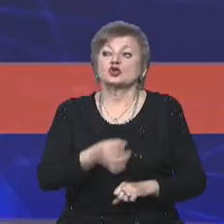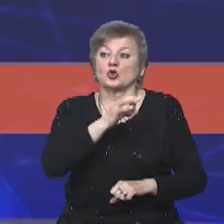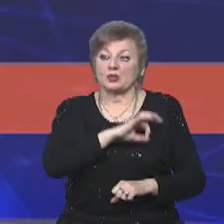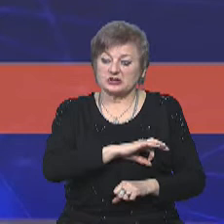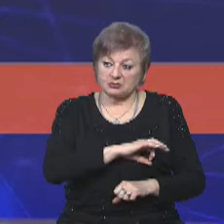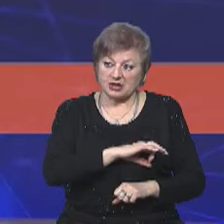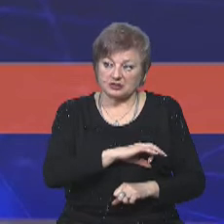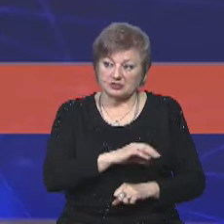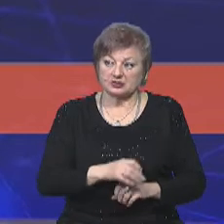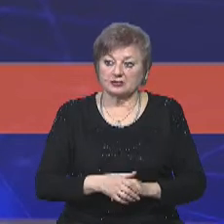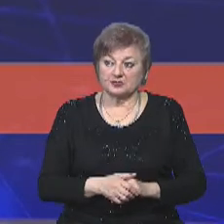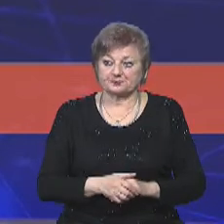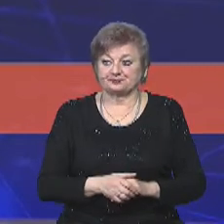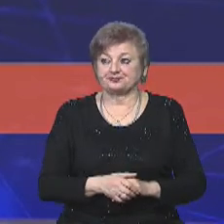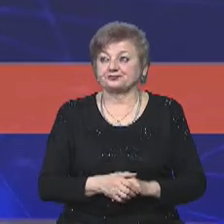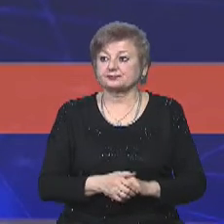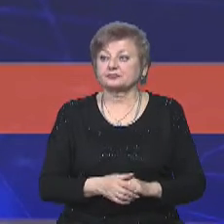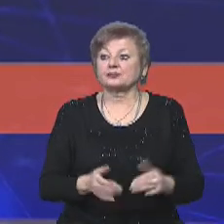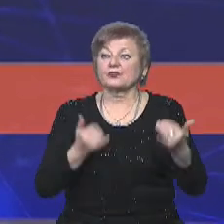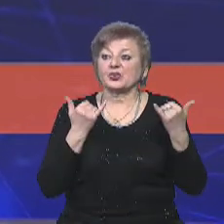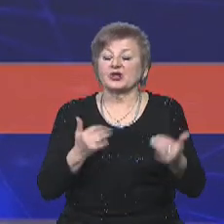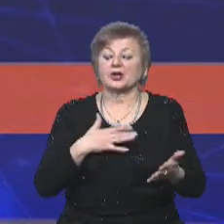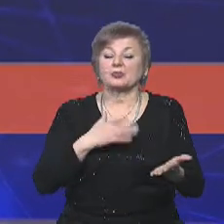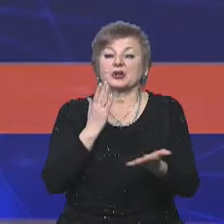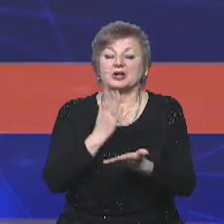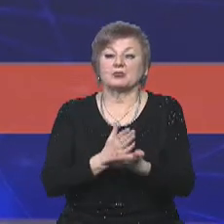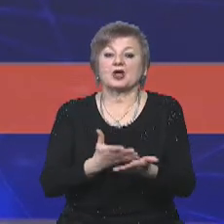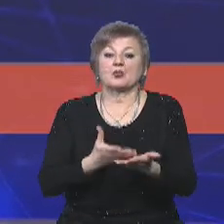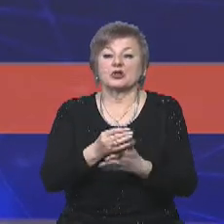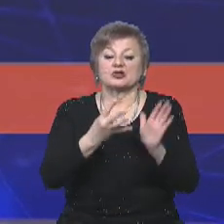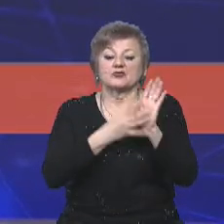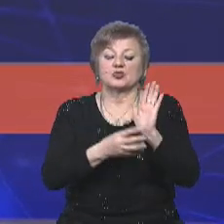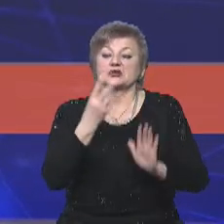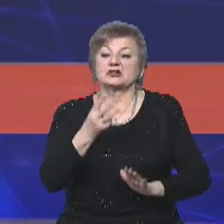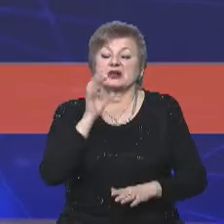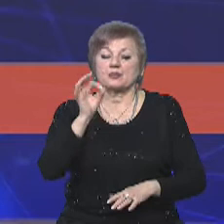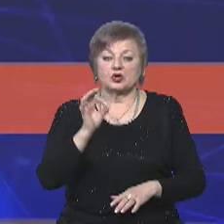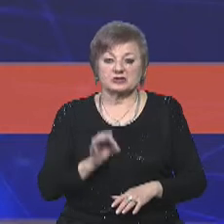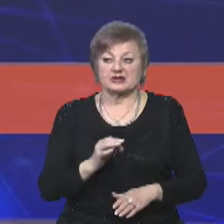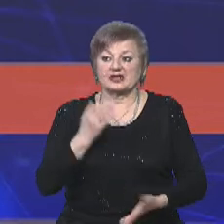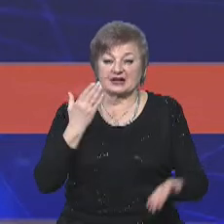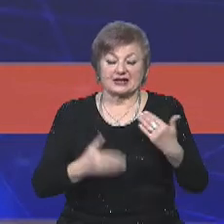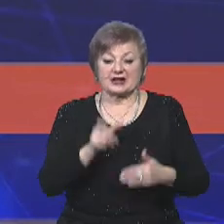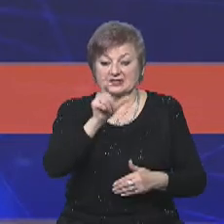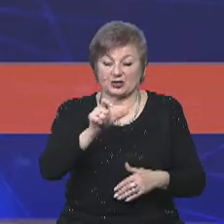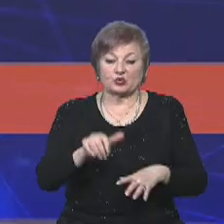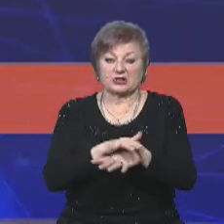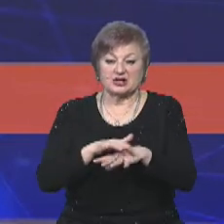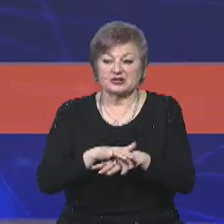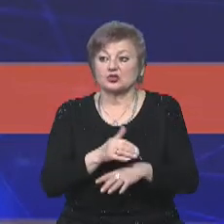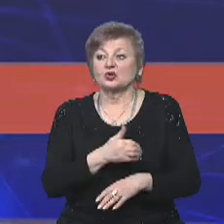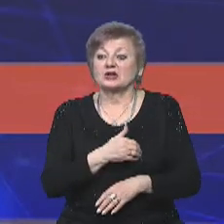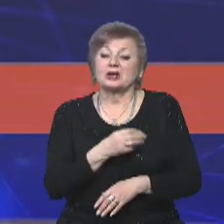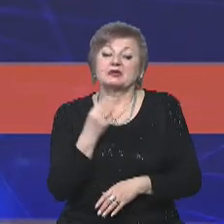услугу. Вот. Но сейчас мы имеем оплату 93%. Если население хотя бы